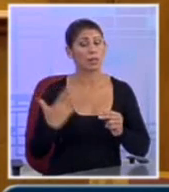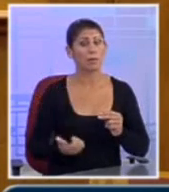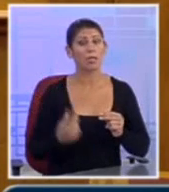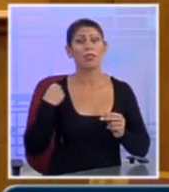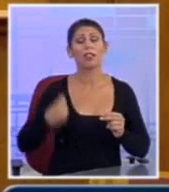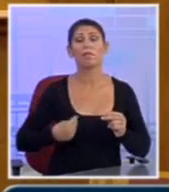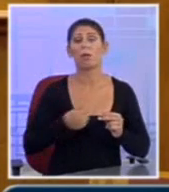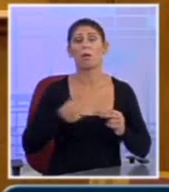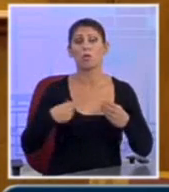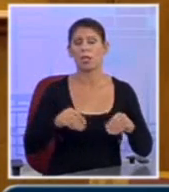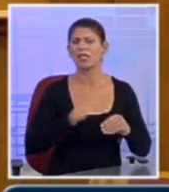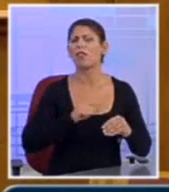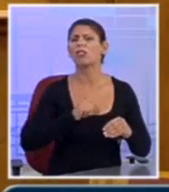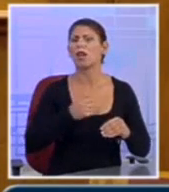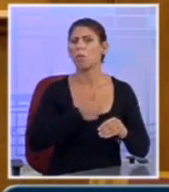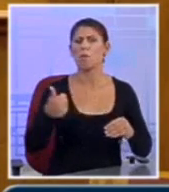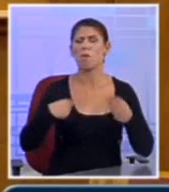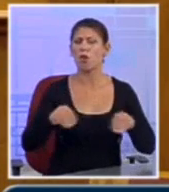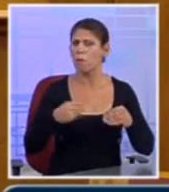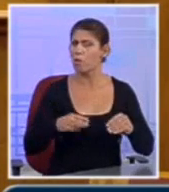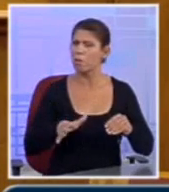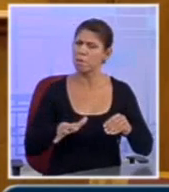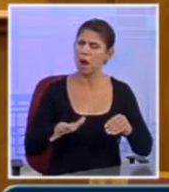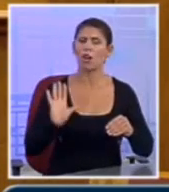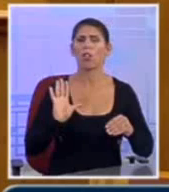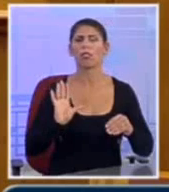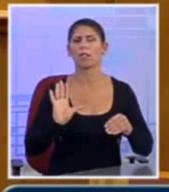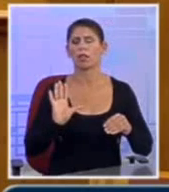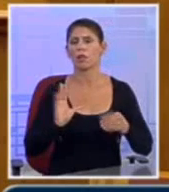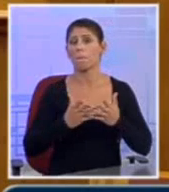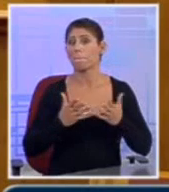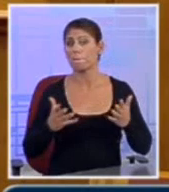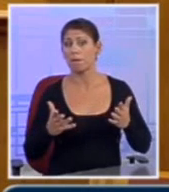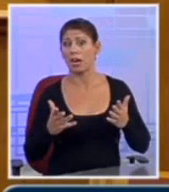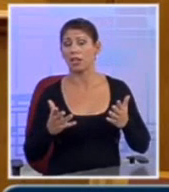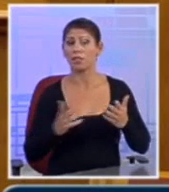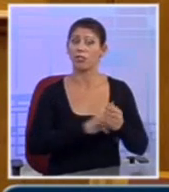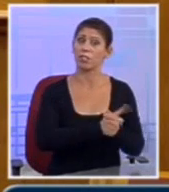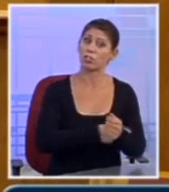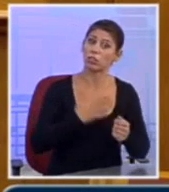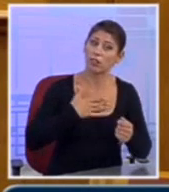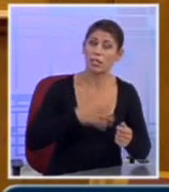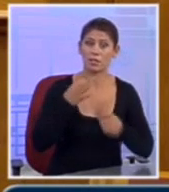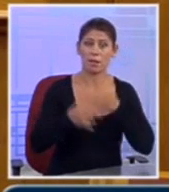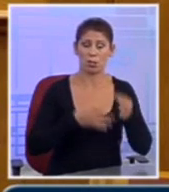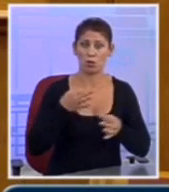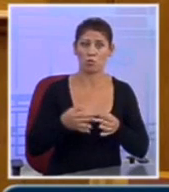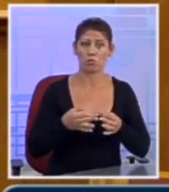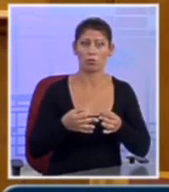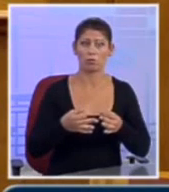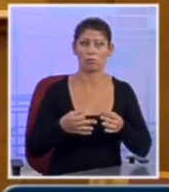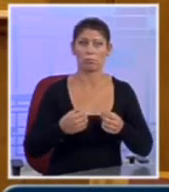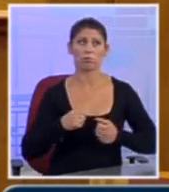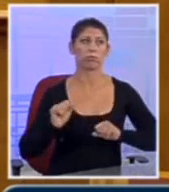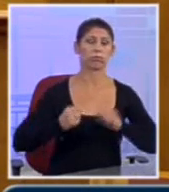δημόσια μονοπόλια. Στα ιδιωτικά μονοπόλια μάλλον δεν έχουν έτσι μεγάλη δυνατότητα και θέληση να μιλούν και να